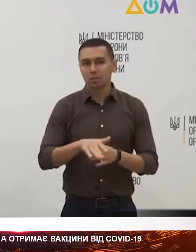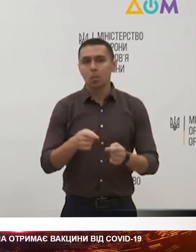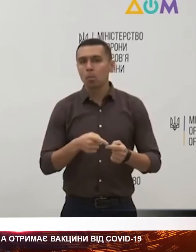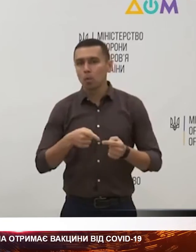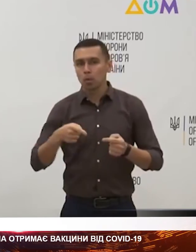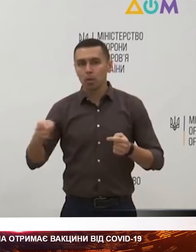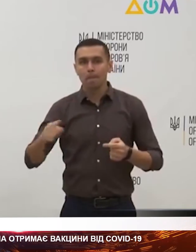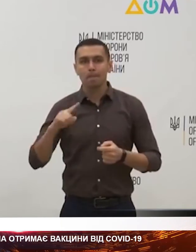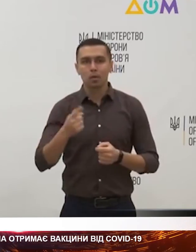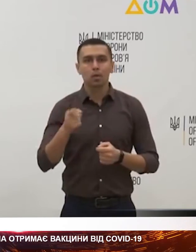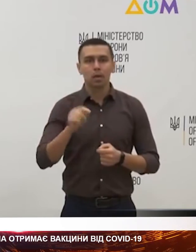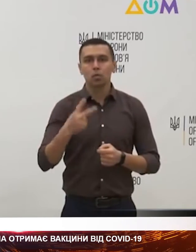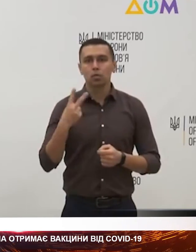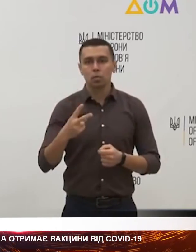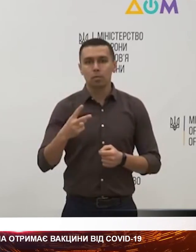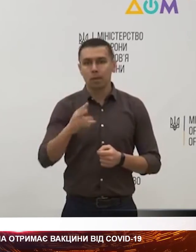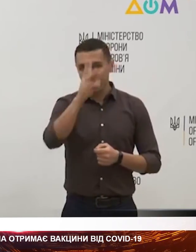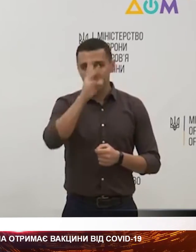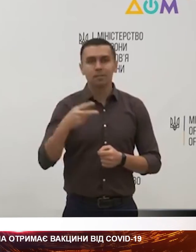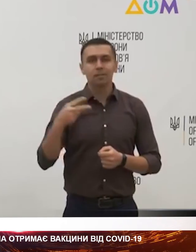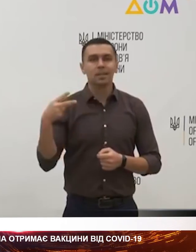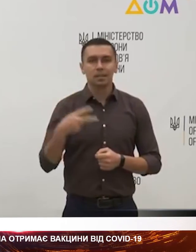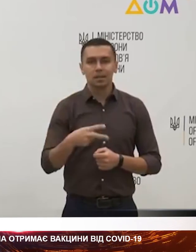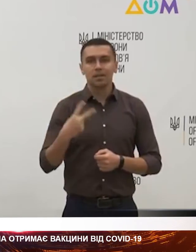протягом першого та другого кварталу